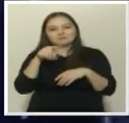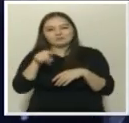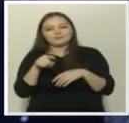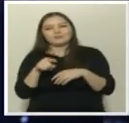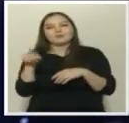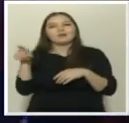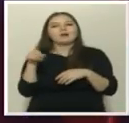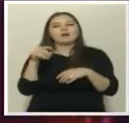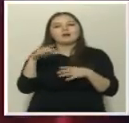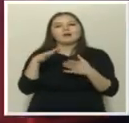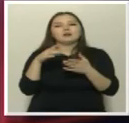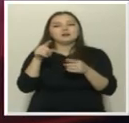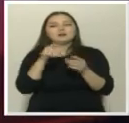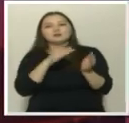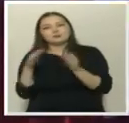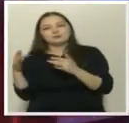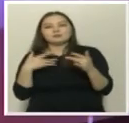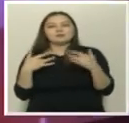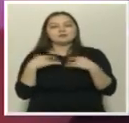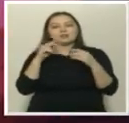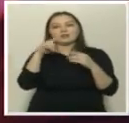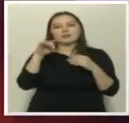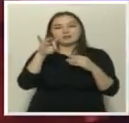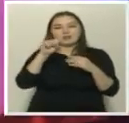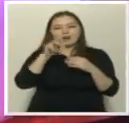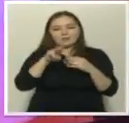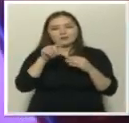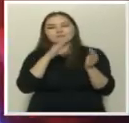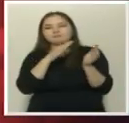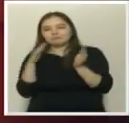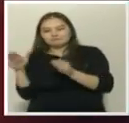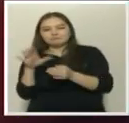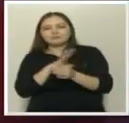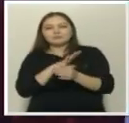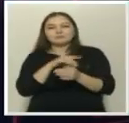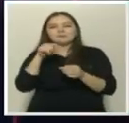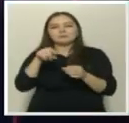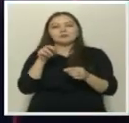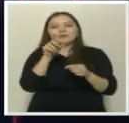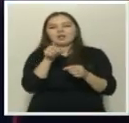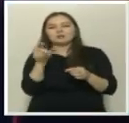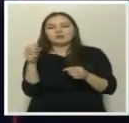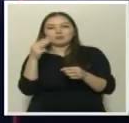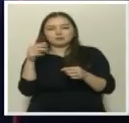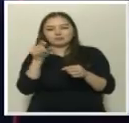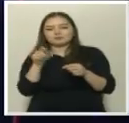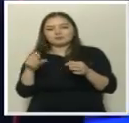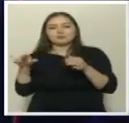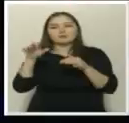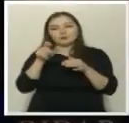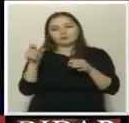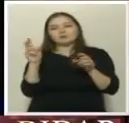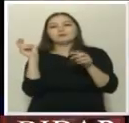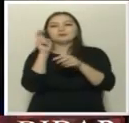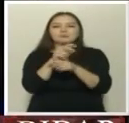Нуржан драму об исторической личности народом народным героем вместе с актаускими зрителями посмотрел Яким области